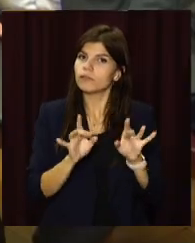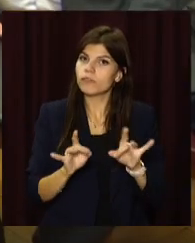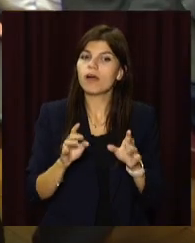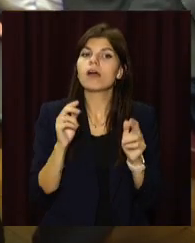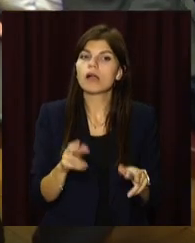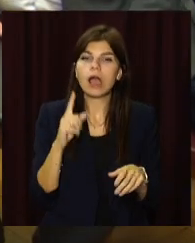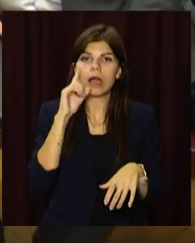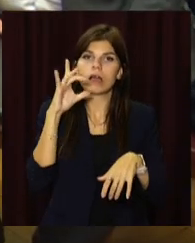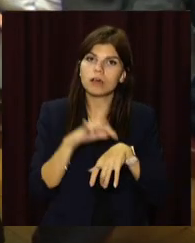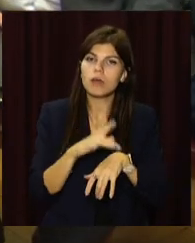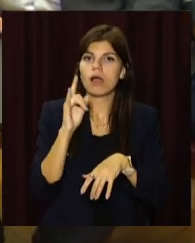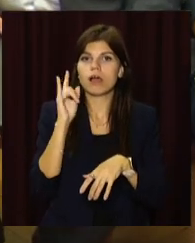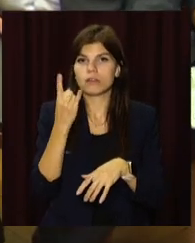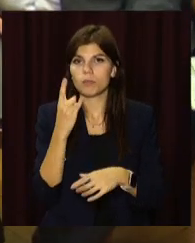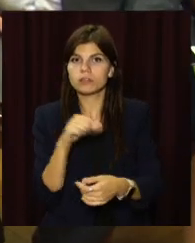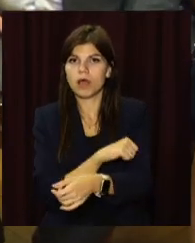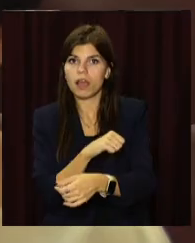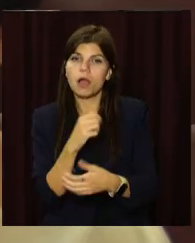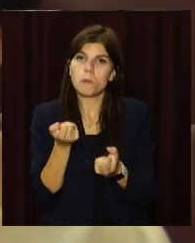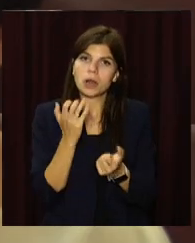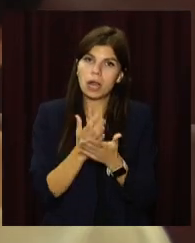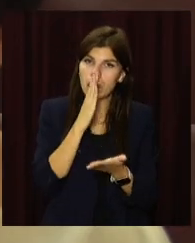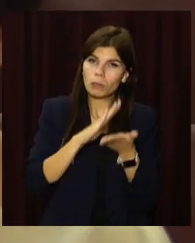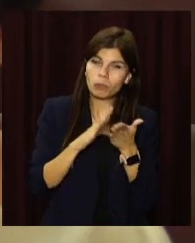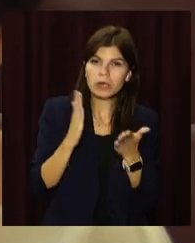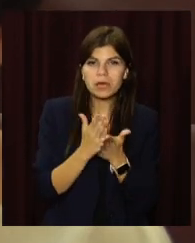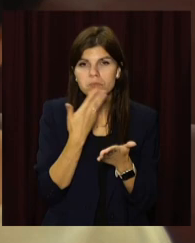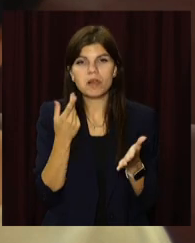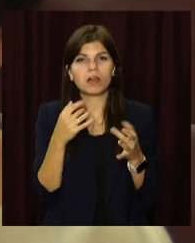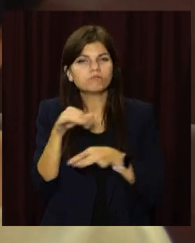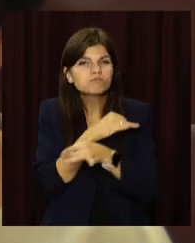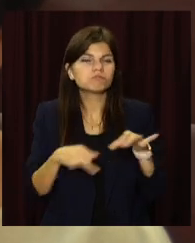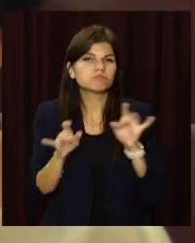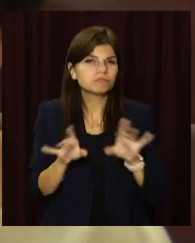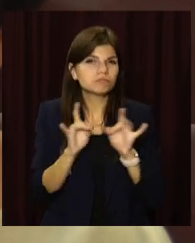наркотичному сп'янінні. Лада Донець, Олександр Вернигоров, Open News, телеканал «Відкритий».